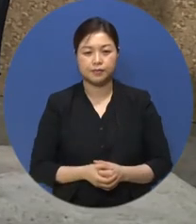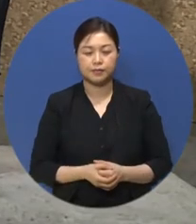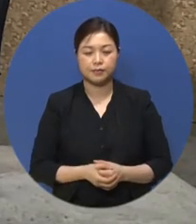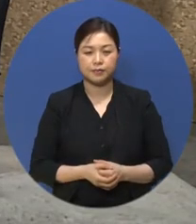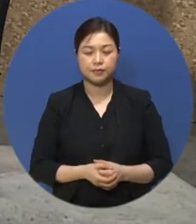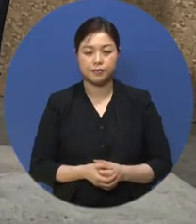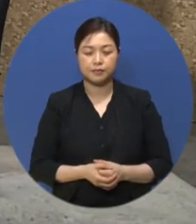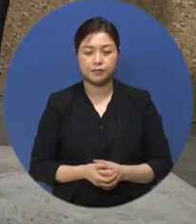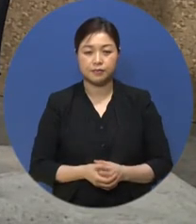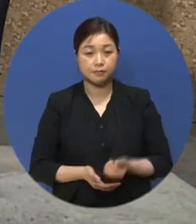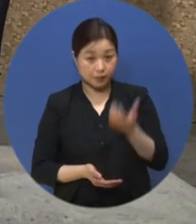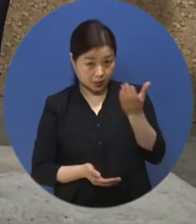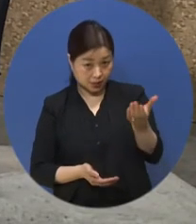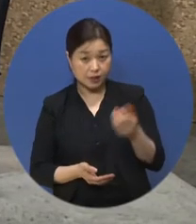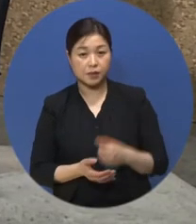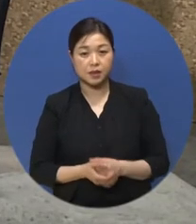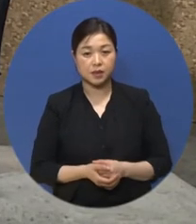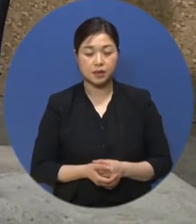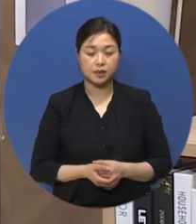위원장님께서는